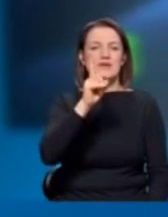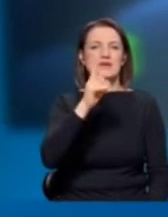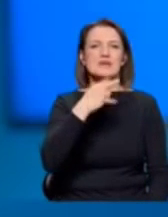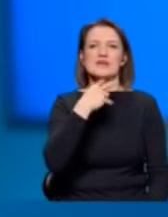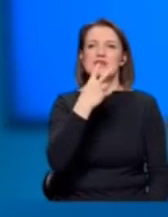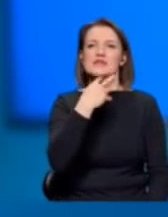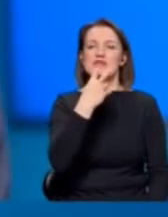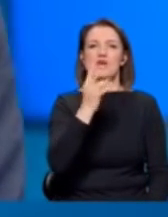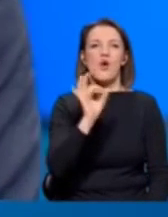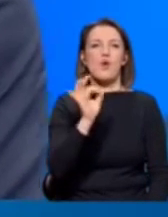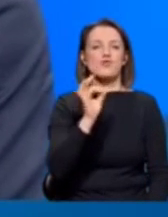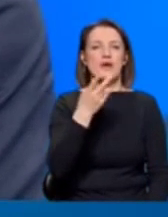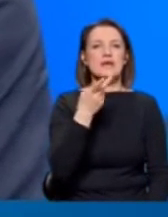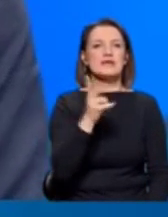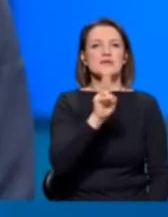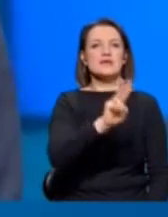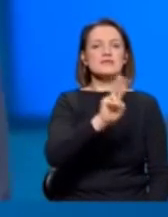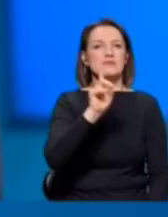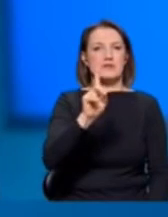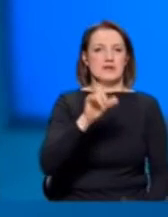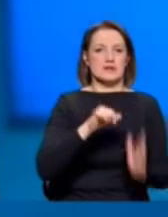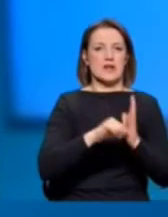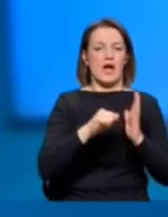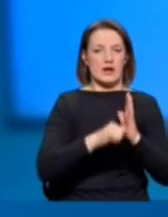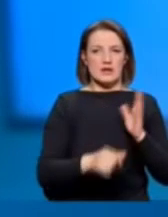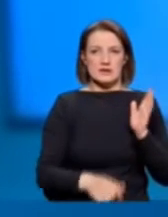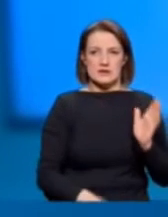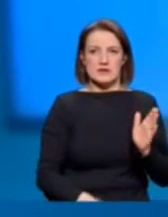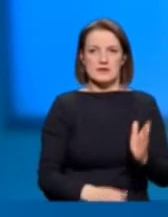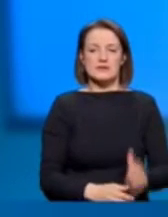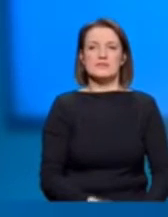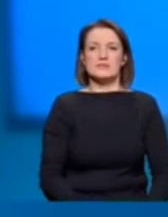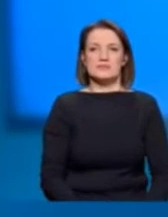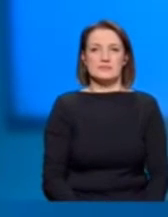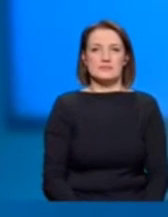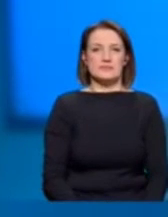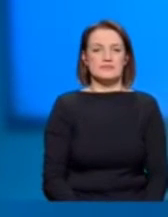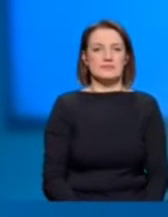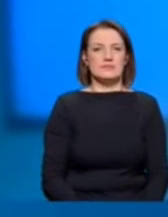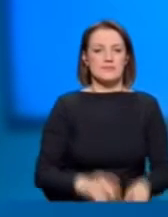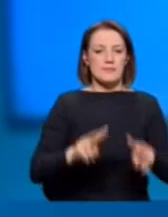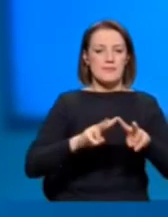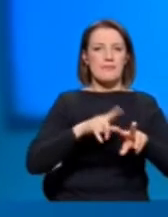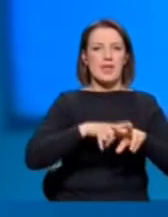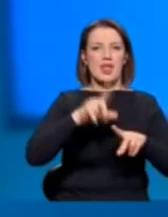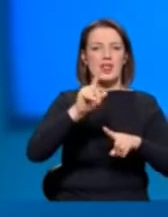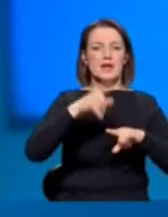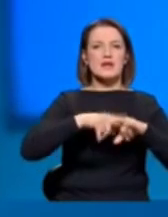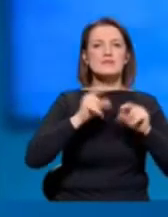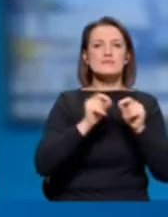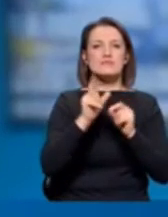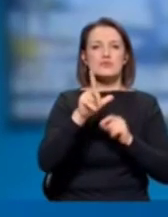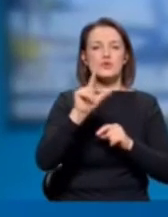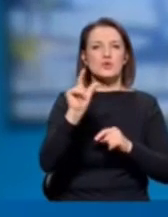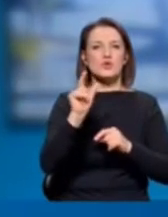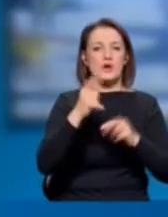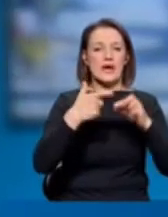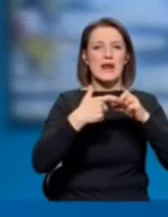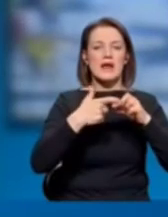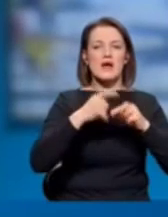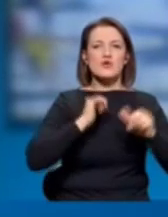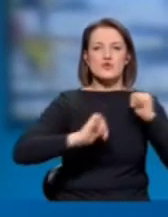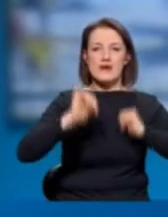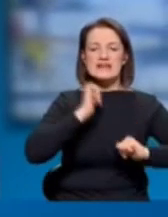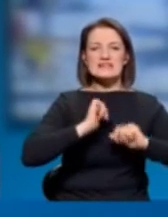Ocak 2021'de galiba Ne o Melek bunun gibi şey rektör